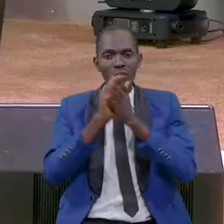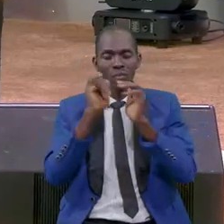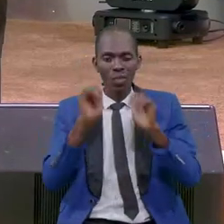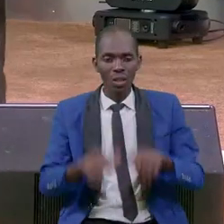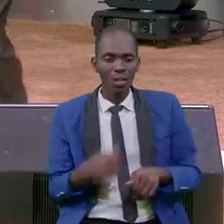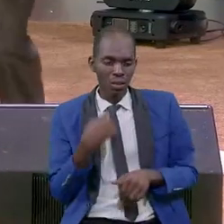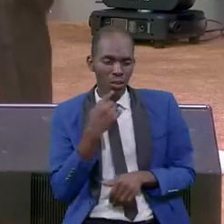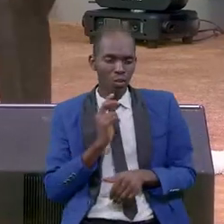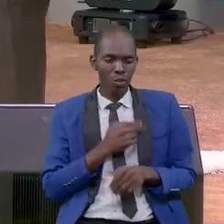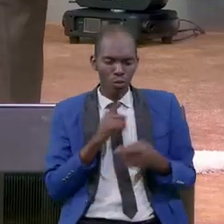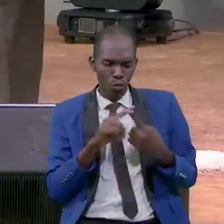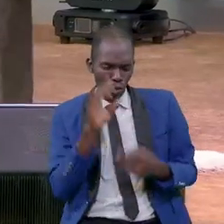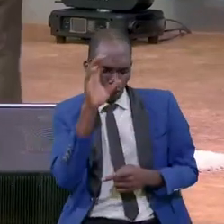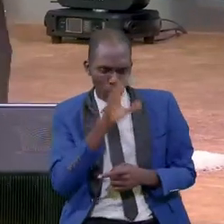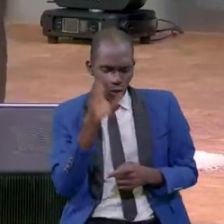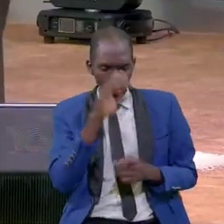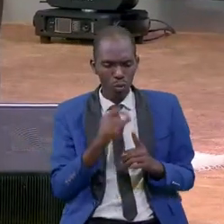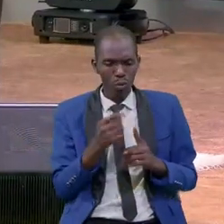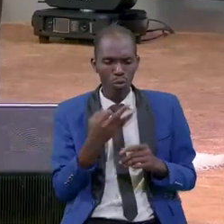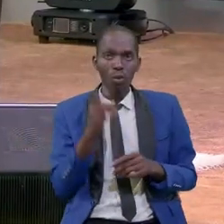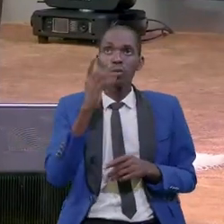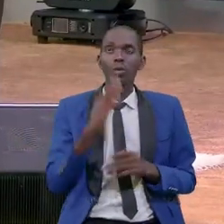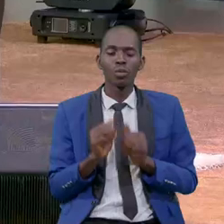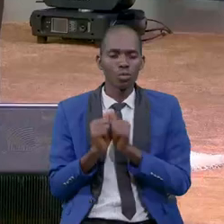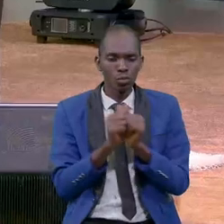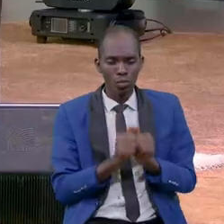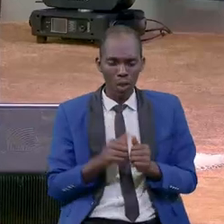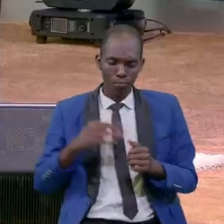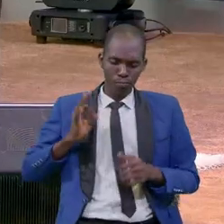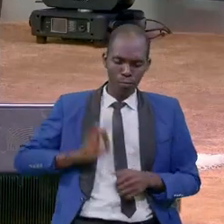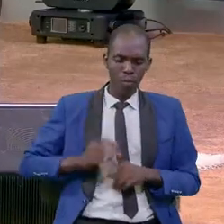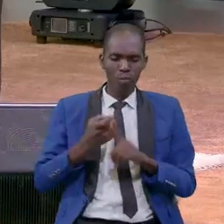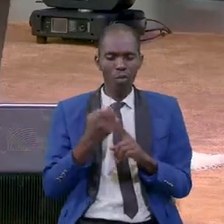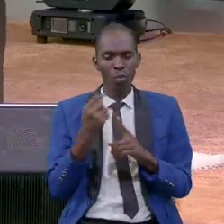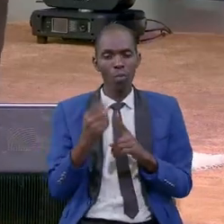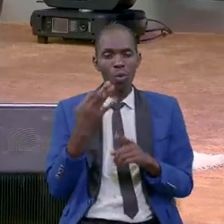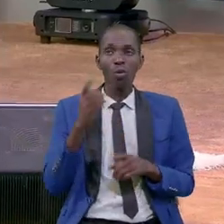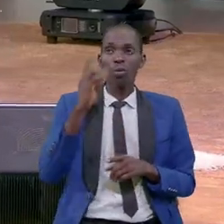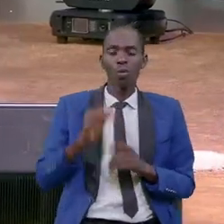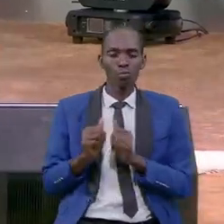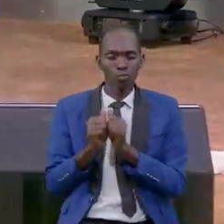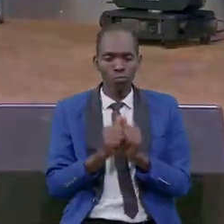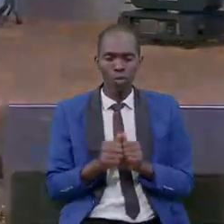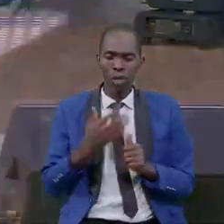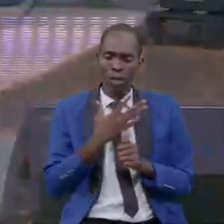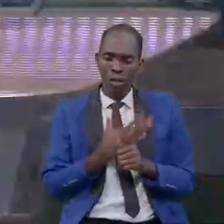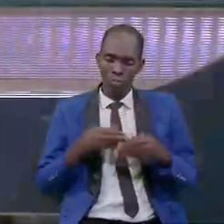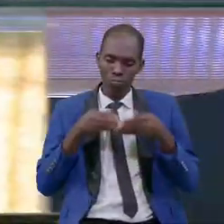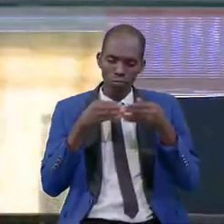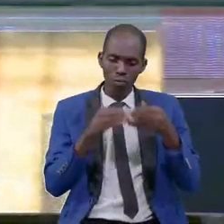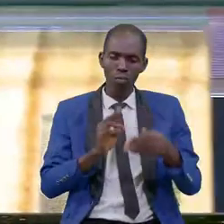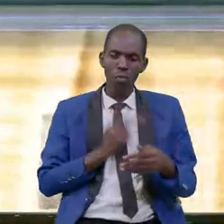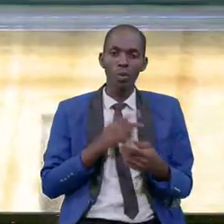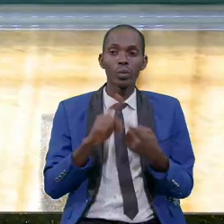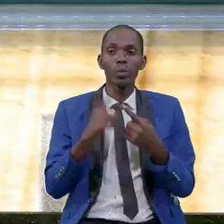ensemble, sondons la parole ensemble. Alors, tirons profit de la parole ensemble, voici le chemin vers le ciel, au ciel.